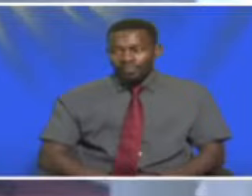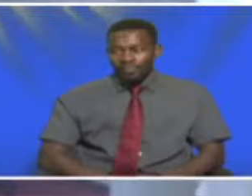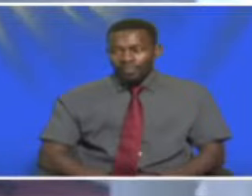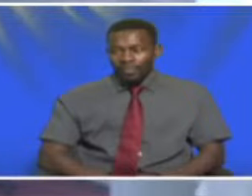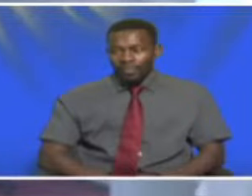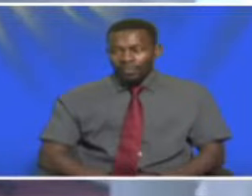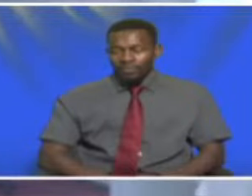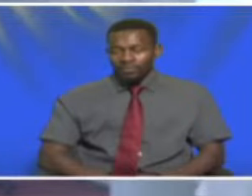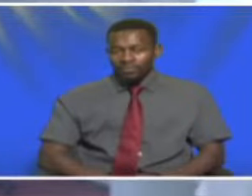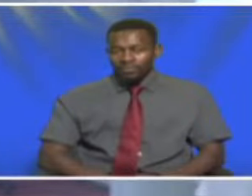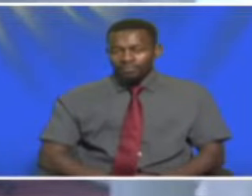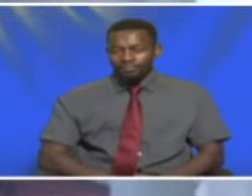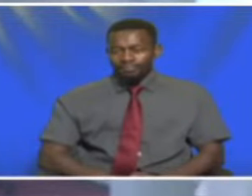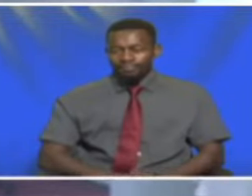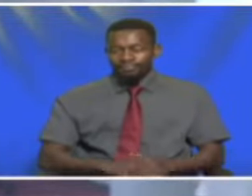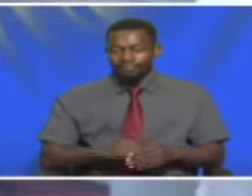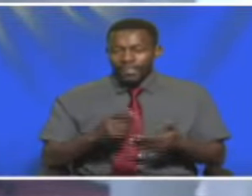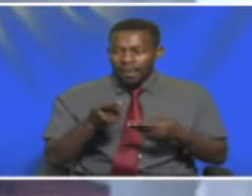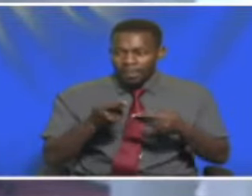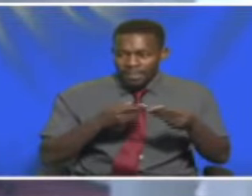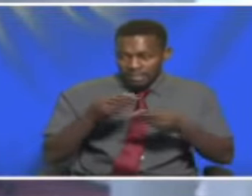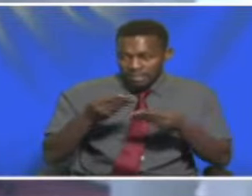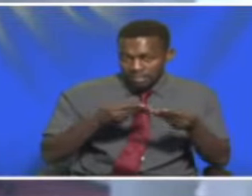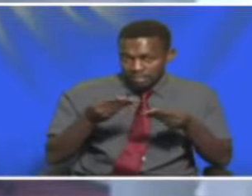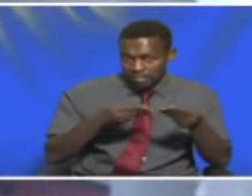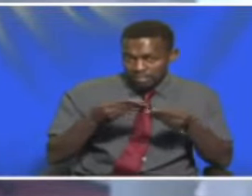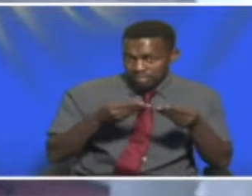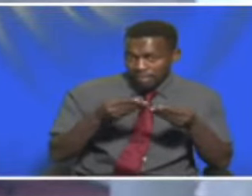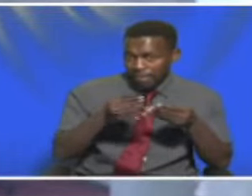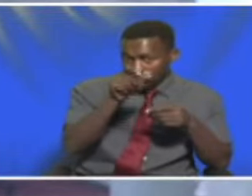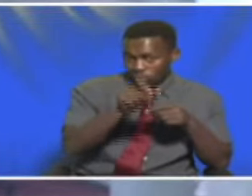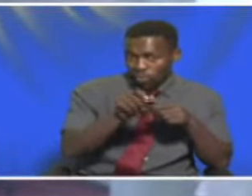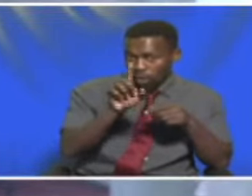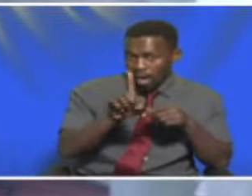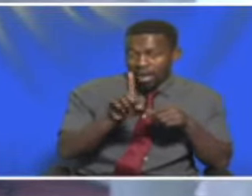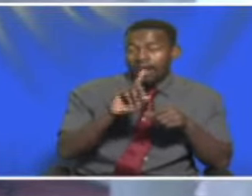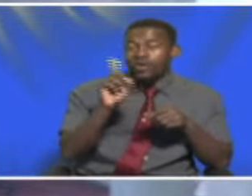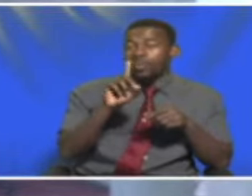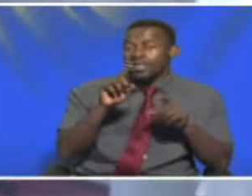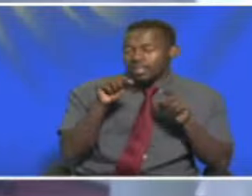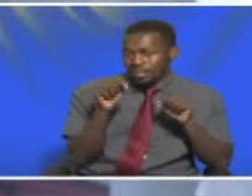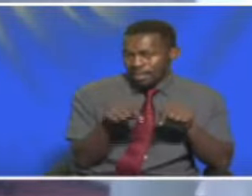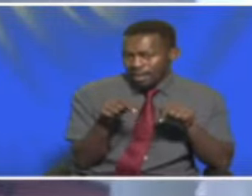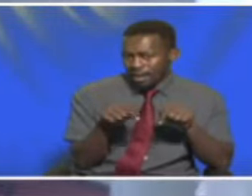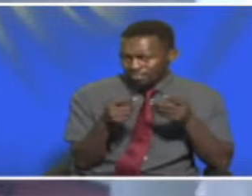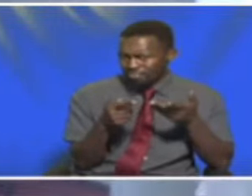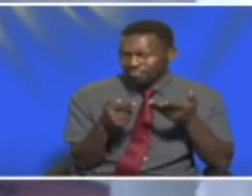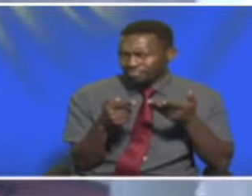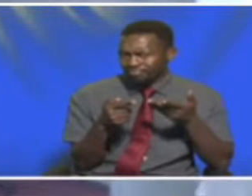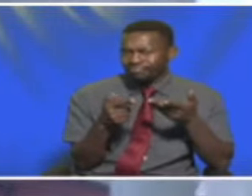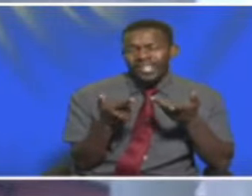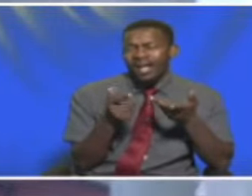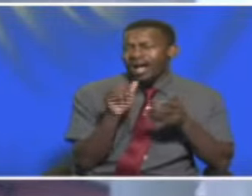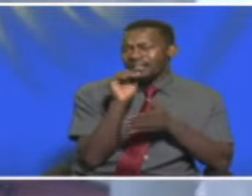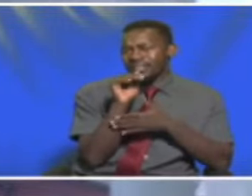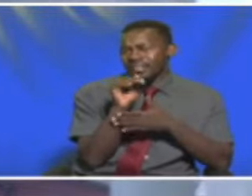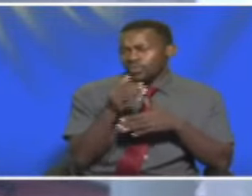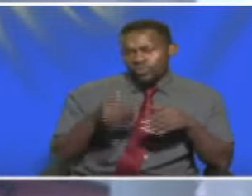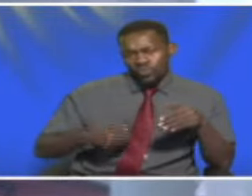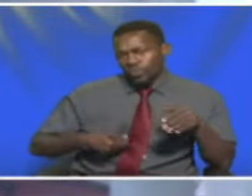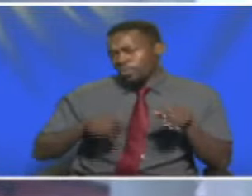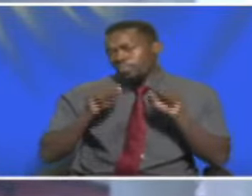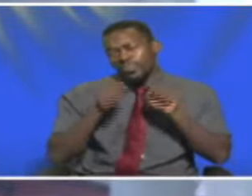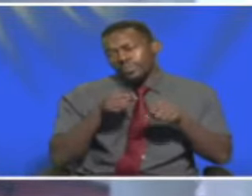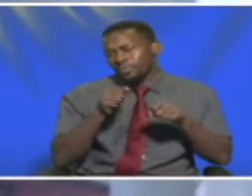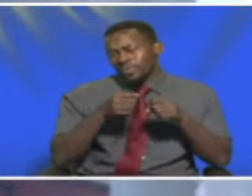Baadhi ya miungano ya wafanyabiashara jijini Nairobi imejitokeza na kuomba vijana kusitisha maandamano, kwani wamedai